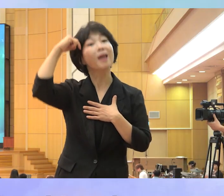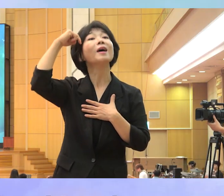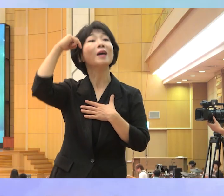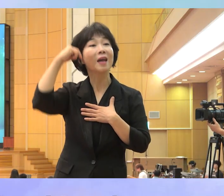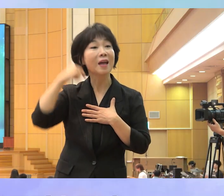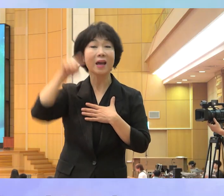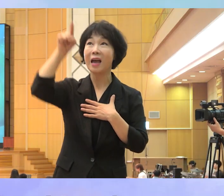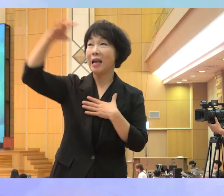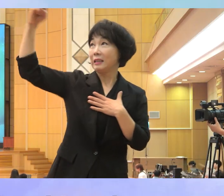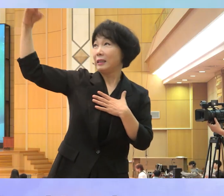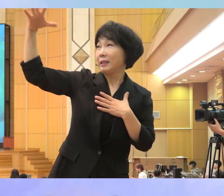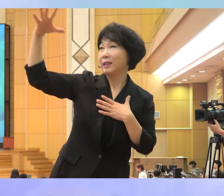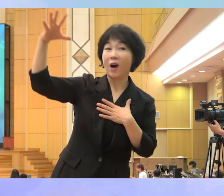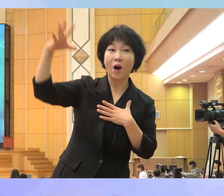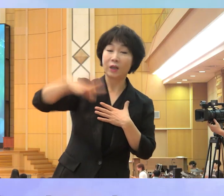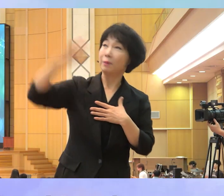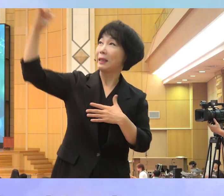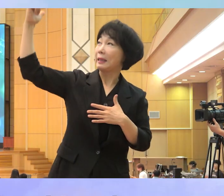저기